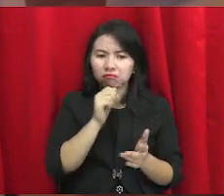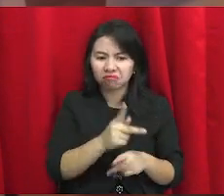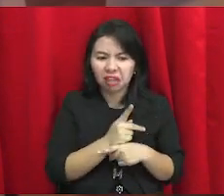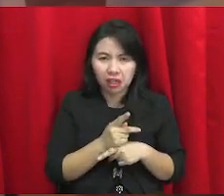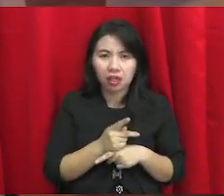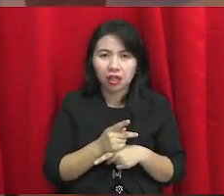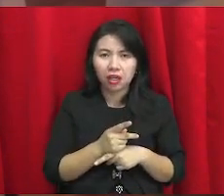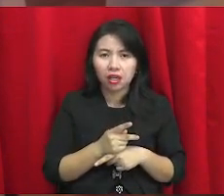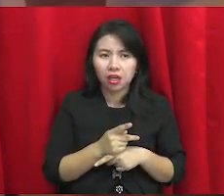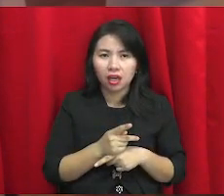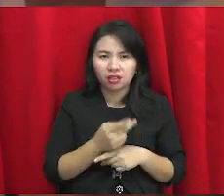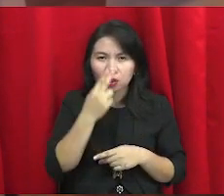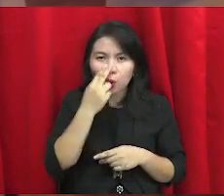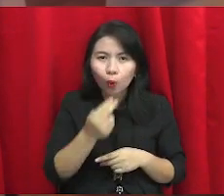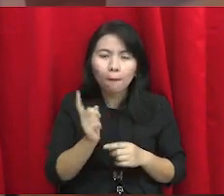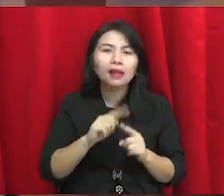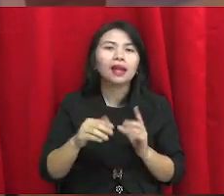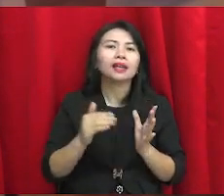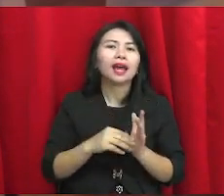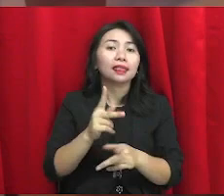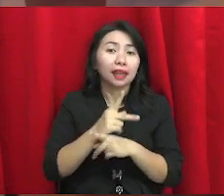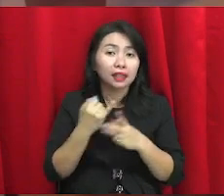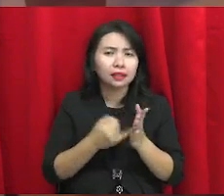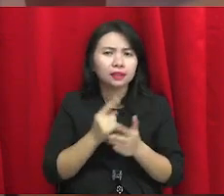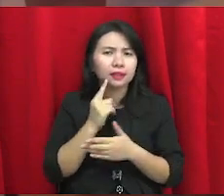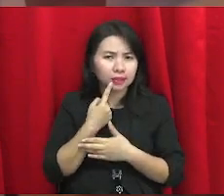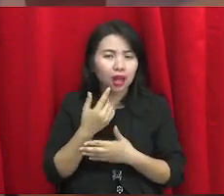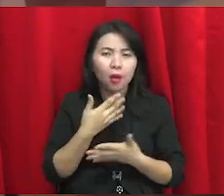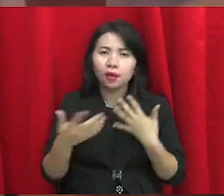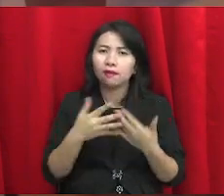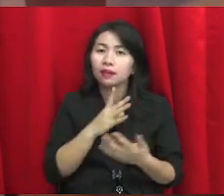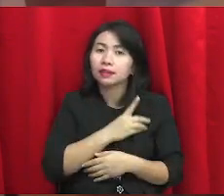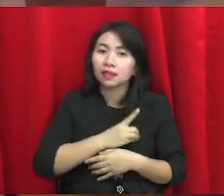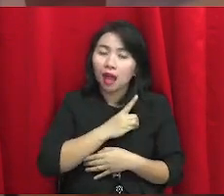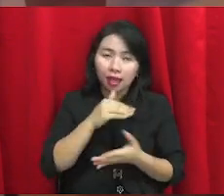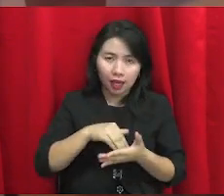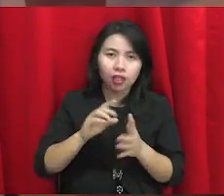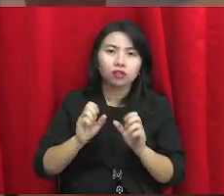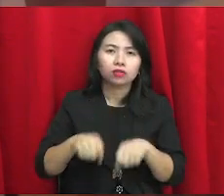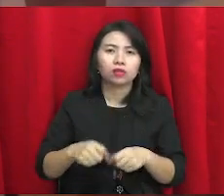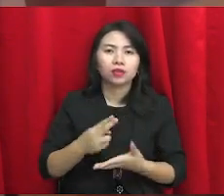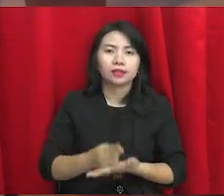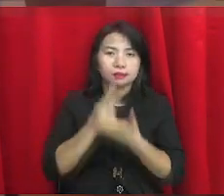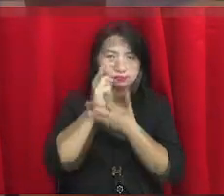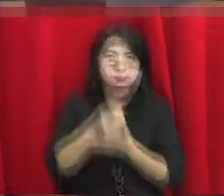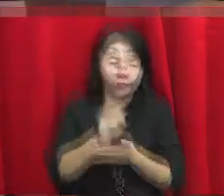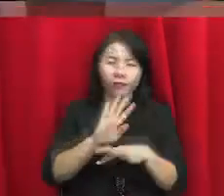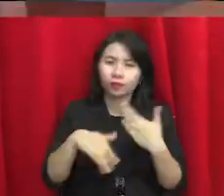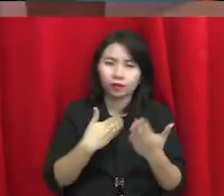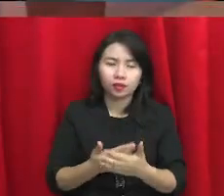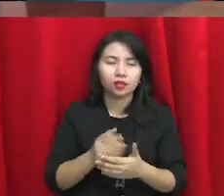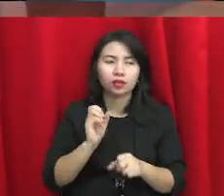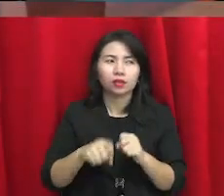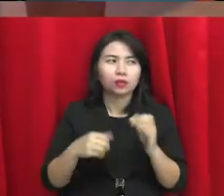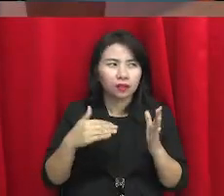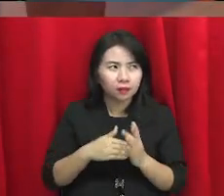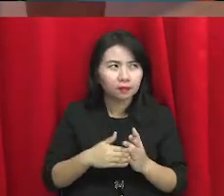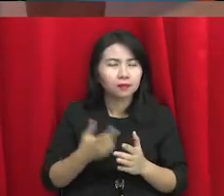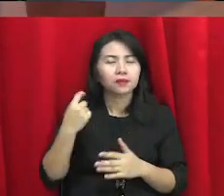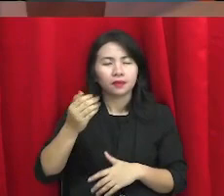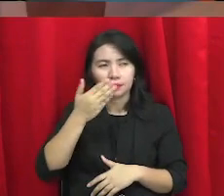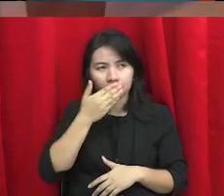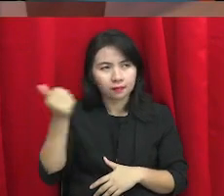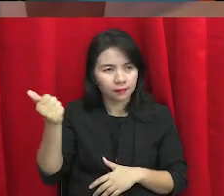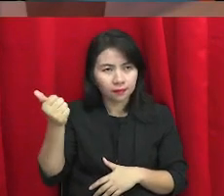Yeah. But we take it positively. Amen. Wala kang ibang desire, kundi tulungan ang bawat isa po sa inyo. Kaya mga kapatid, the best pa